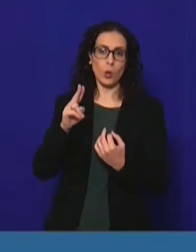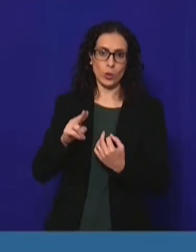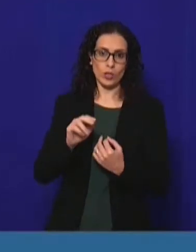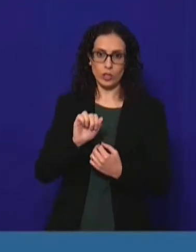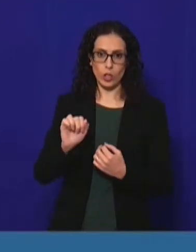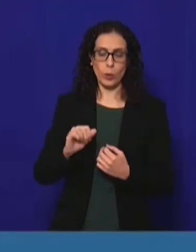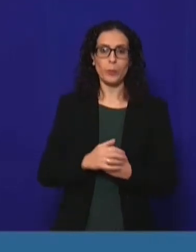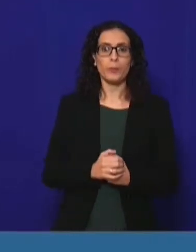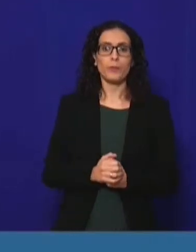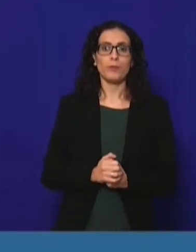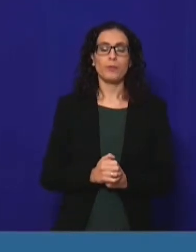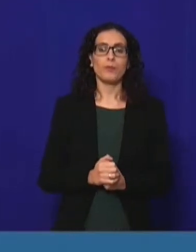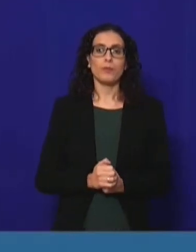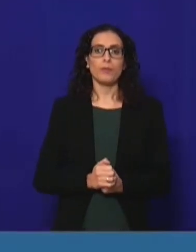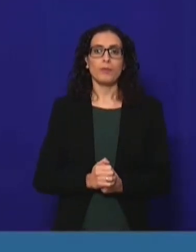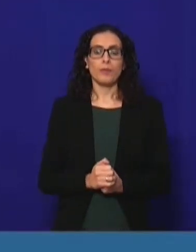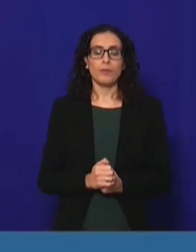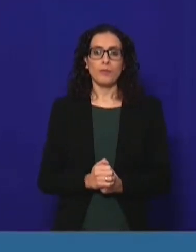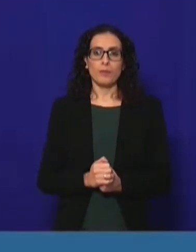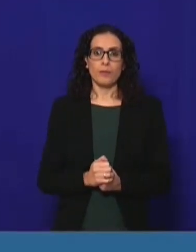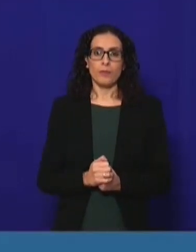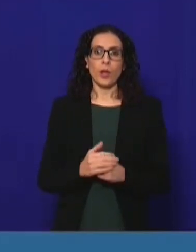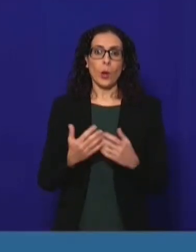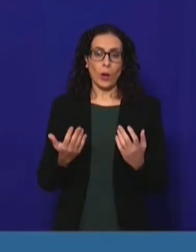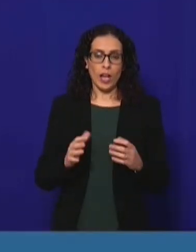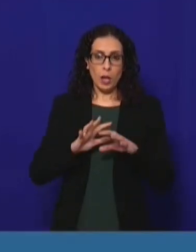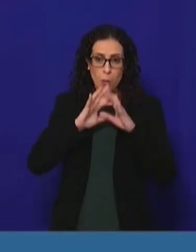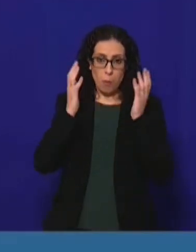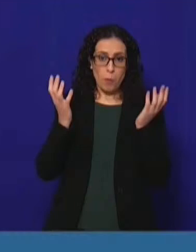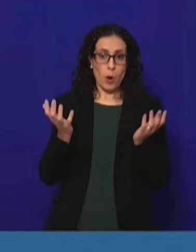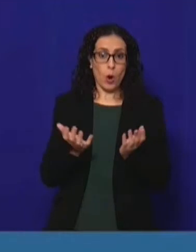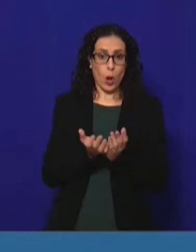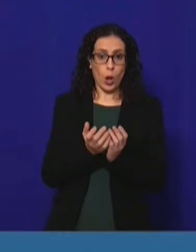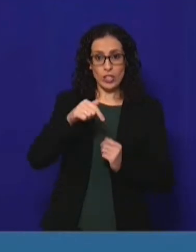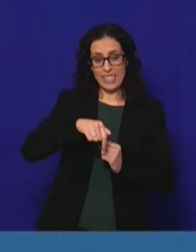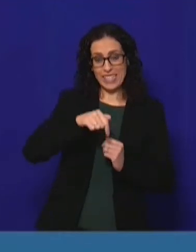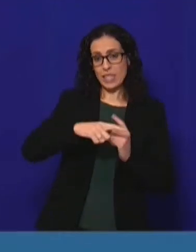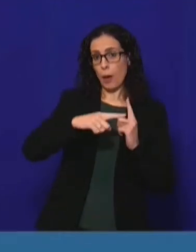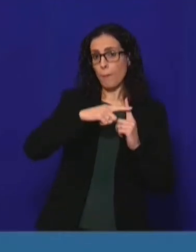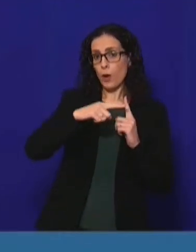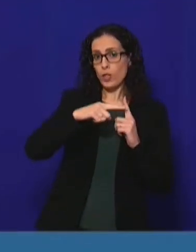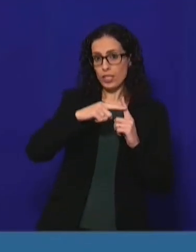ħbib. U allura total ta' każijiet attivi issa huwa ta'